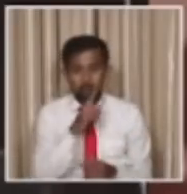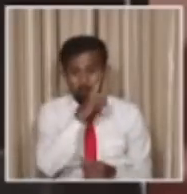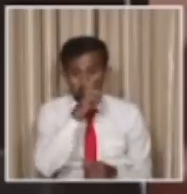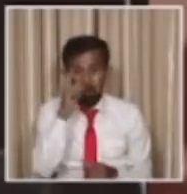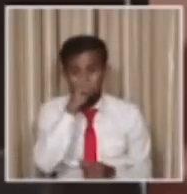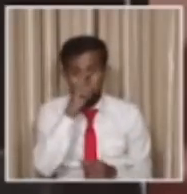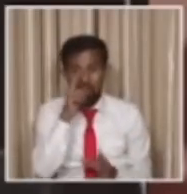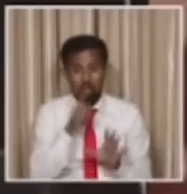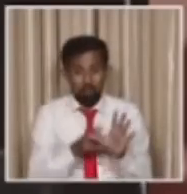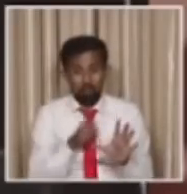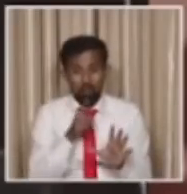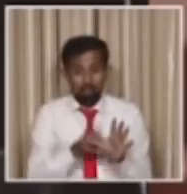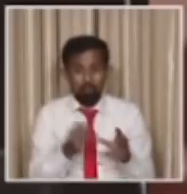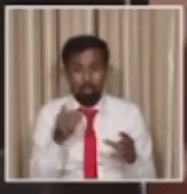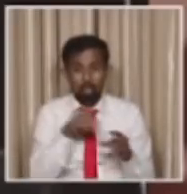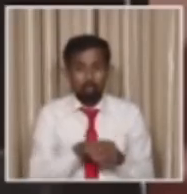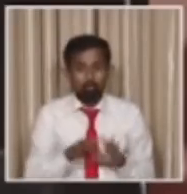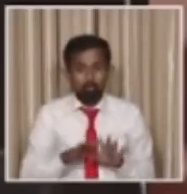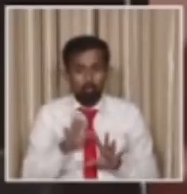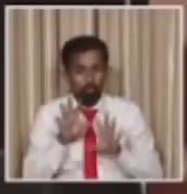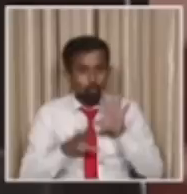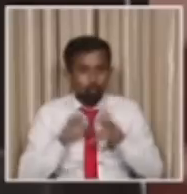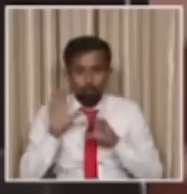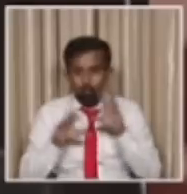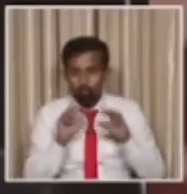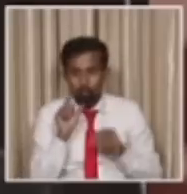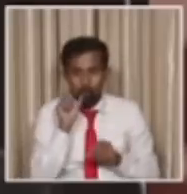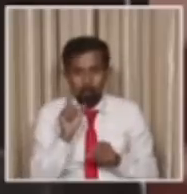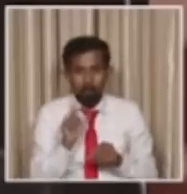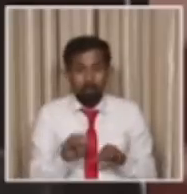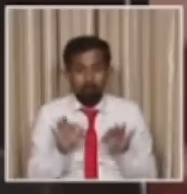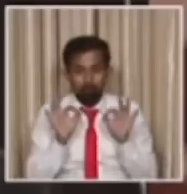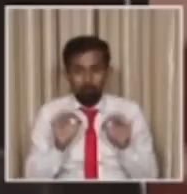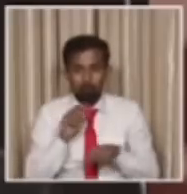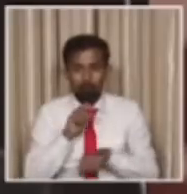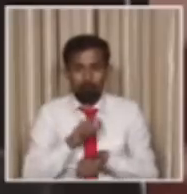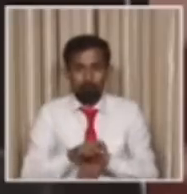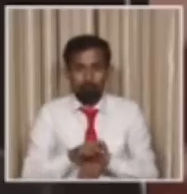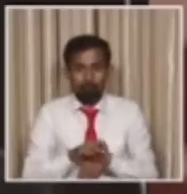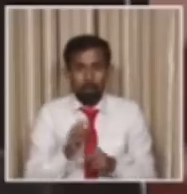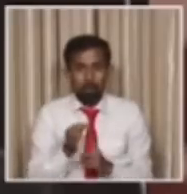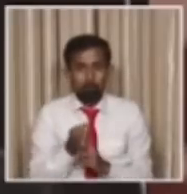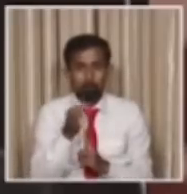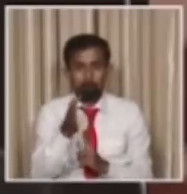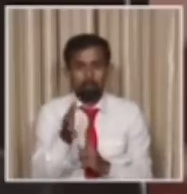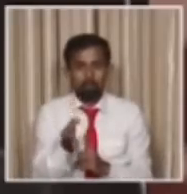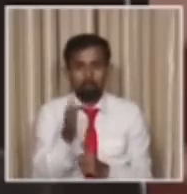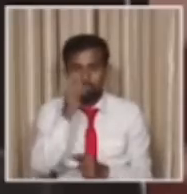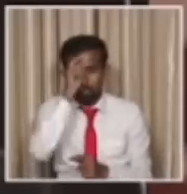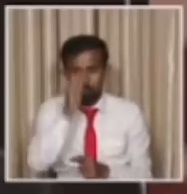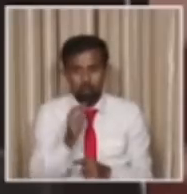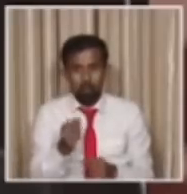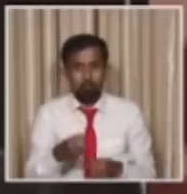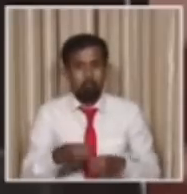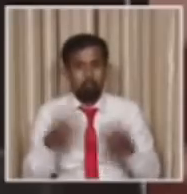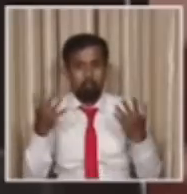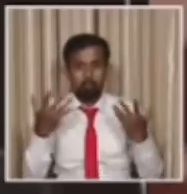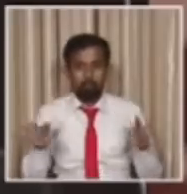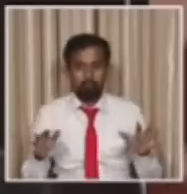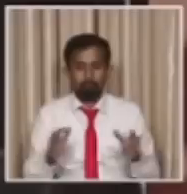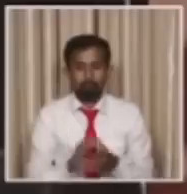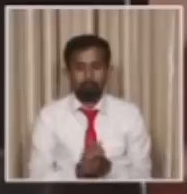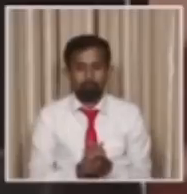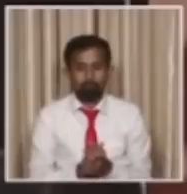ගානක් අවුරුදු ගානක් ඇතුළේ ඉඳගෙන තොරතුරු බලලා නියම වෙලාව අරගෙන ප්‍රේමදාස ජනාධිපතිතුමාව ඝාතනය කළා.